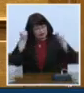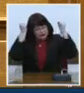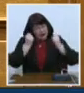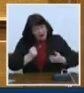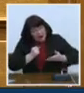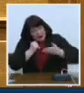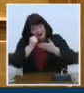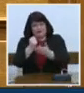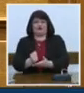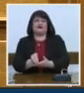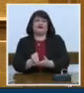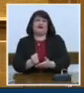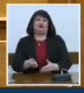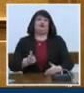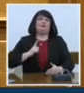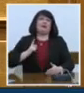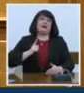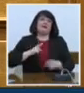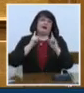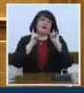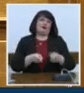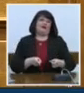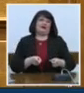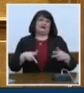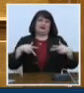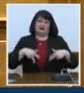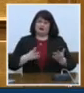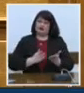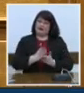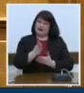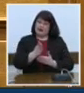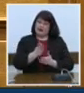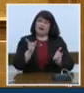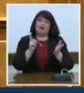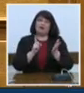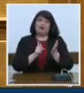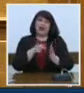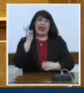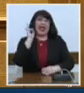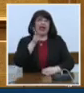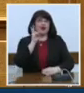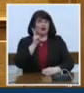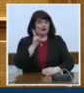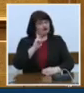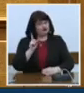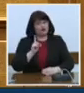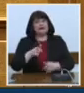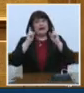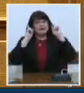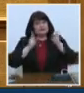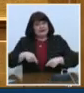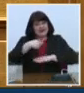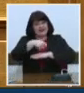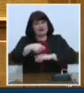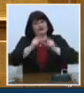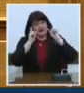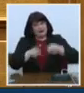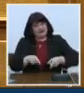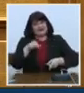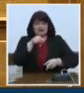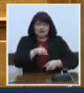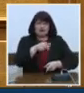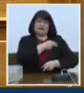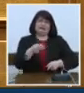υπόθεσης, γιατί σε ένα κράτος δικαίου κανείς δεν είναι ένοχος μέχρι να καταδικαστεί από τη δικαιοσύνη.